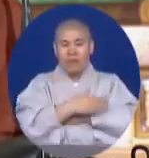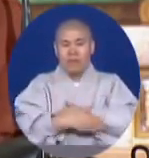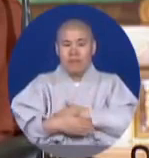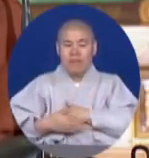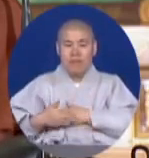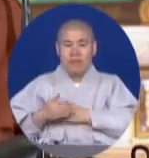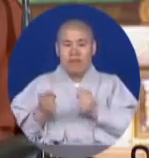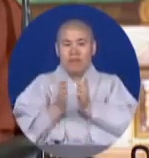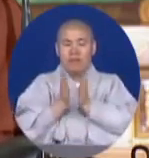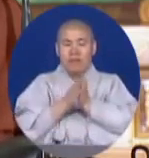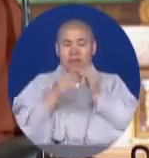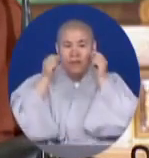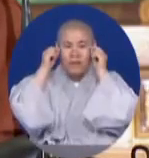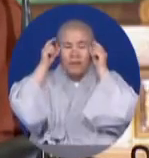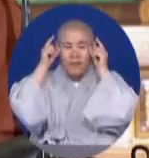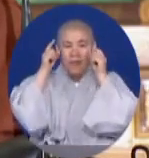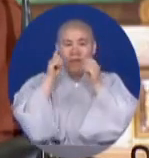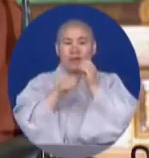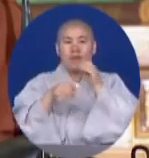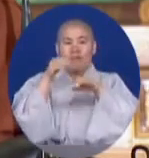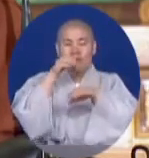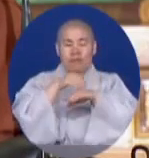몸소 깨닫는 게 그게 수행입니다. 이게